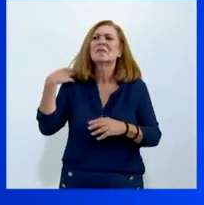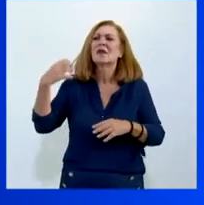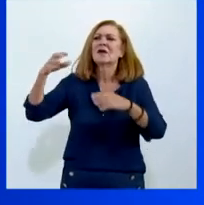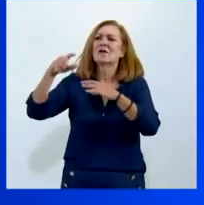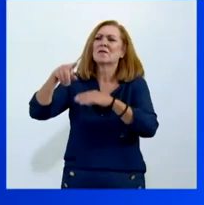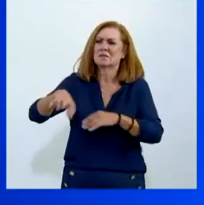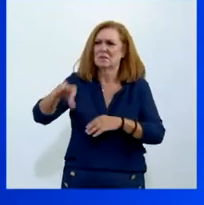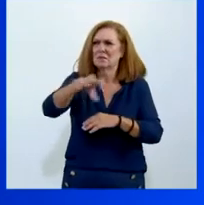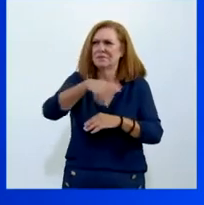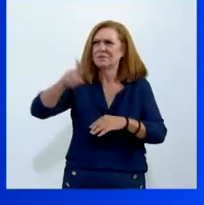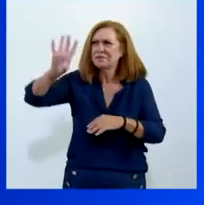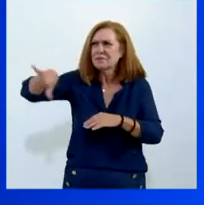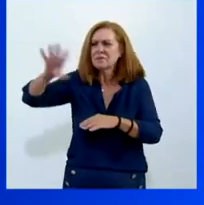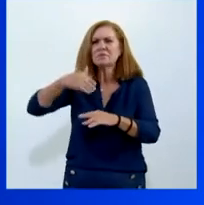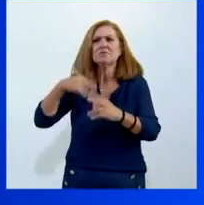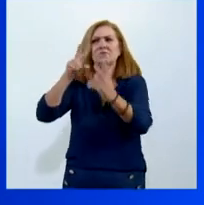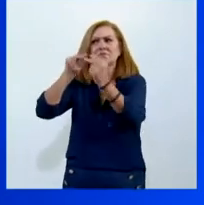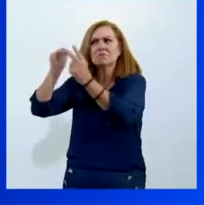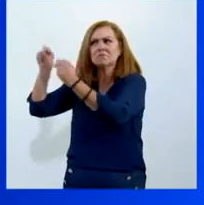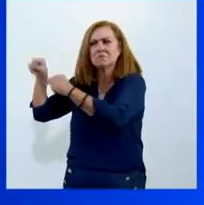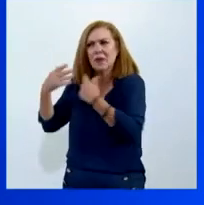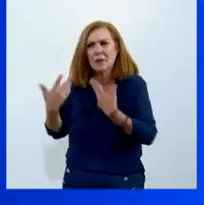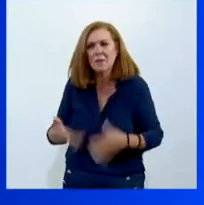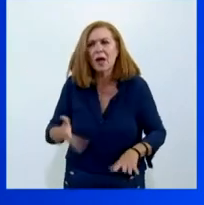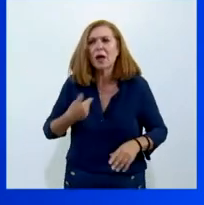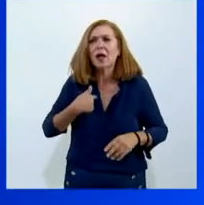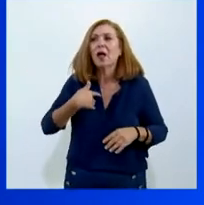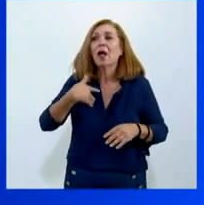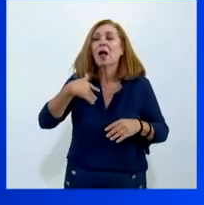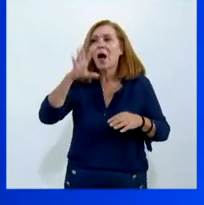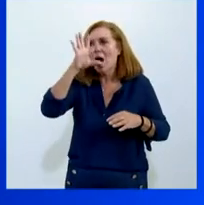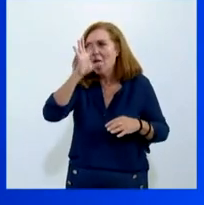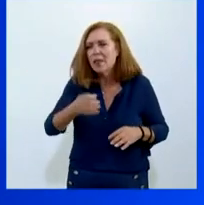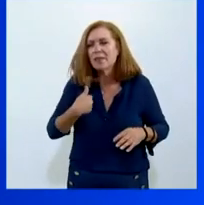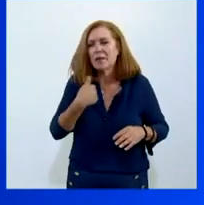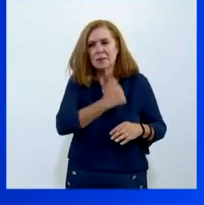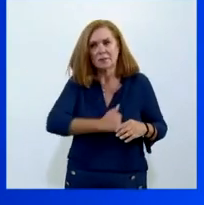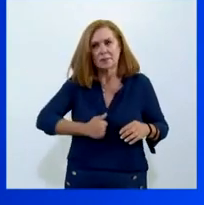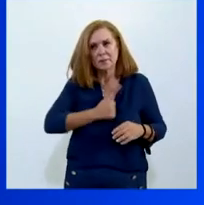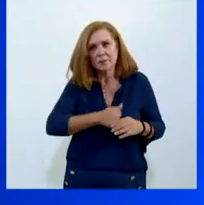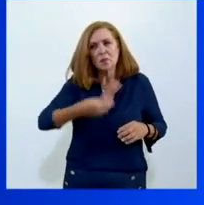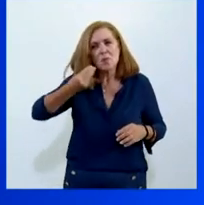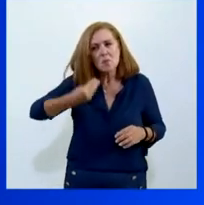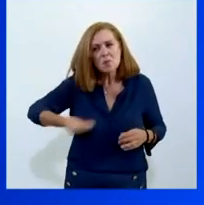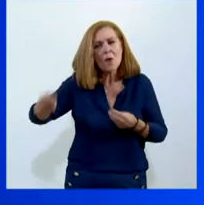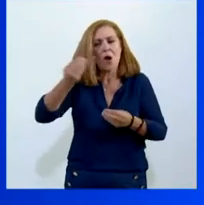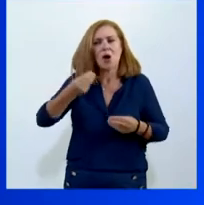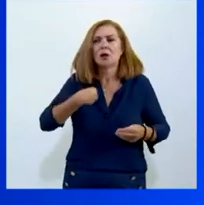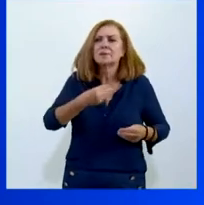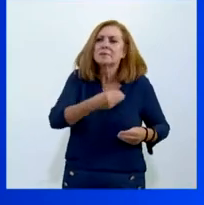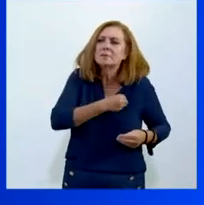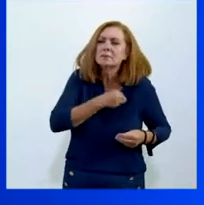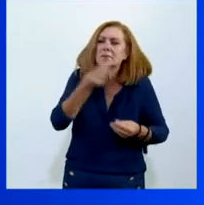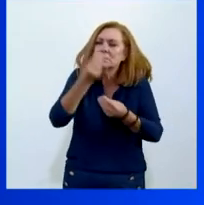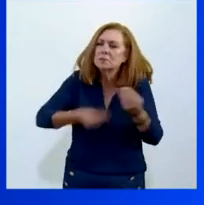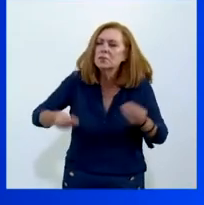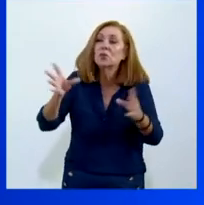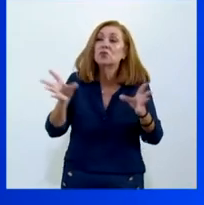τόπου. Πολύ ευαισθητοποιημένος και πολύ στεναχωρημένος, δεν σας κρύβω, για την μεγάλη περιβαλλοντική ζημιά που